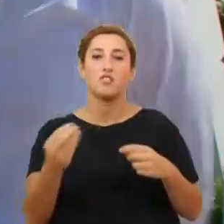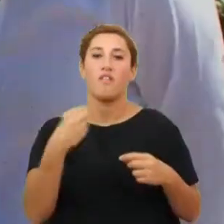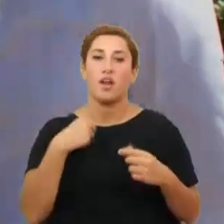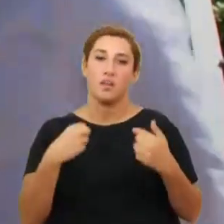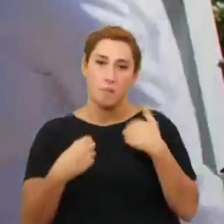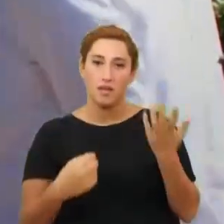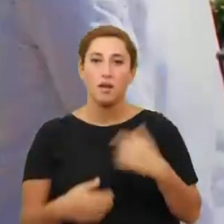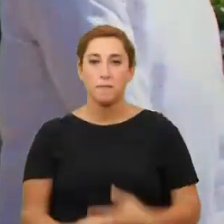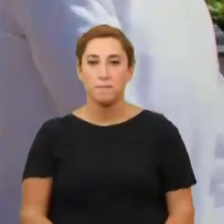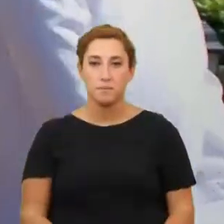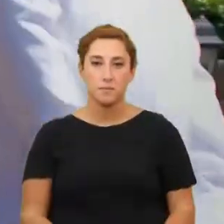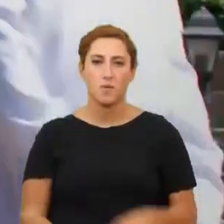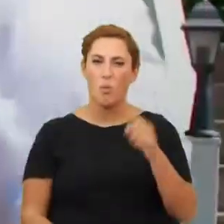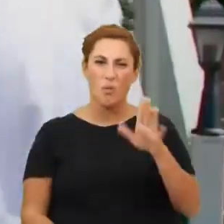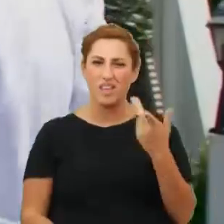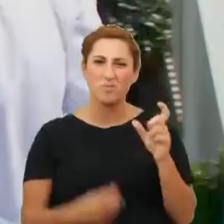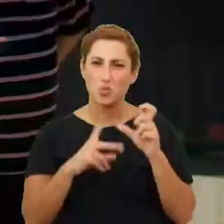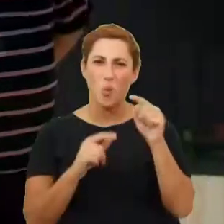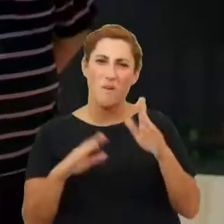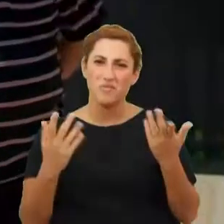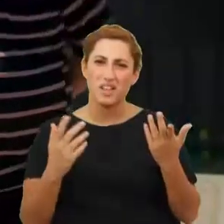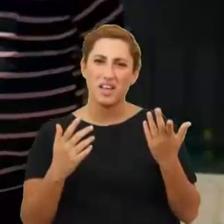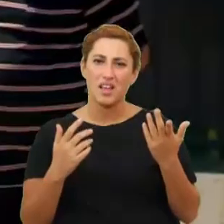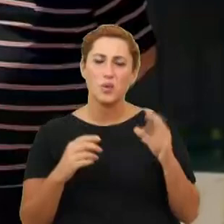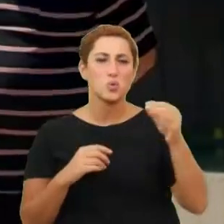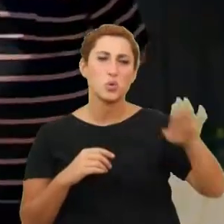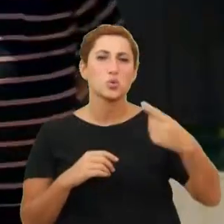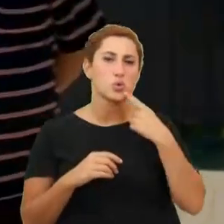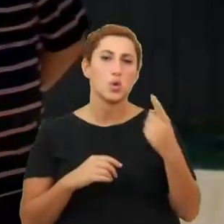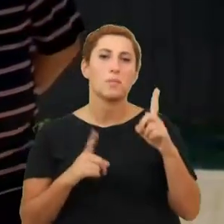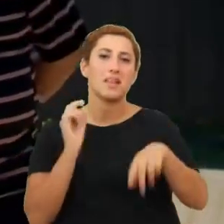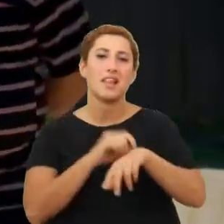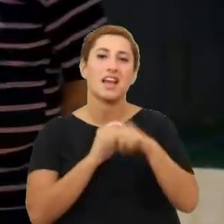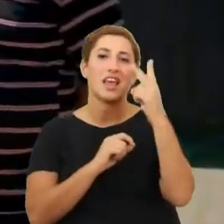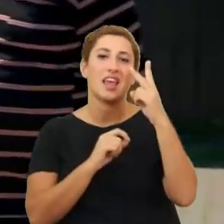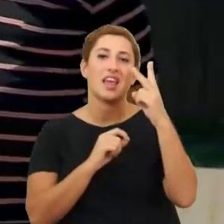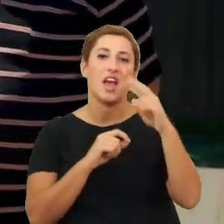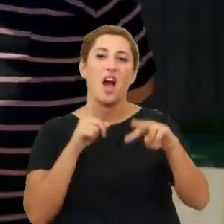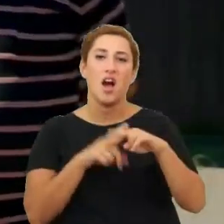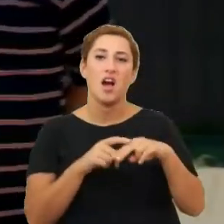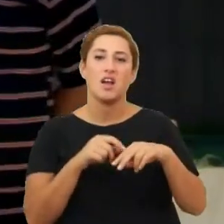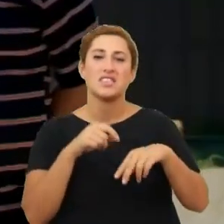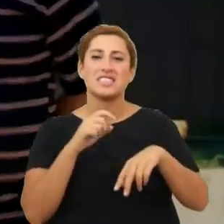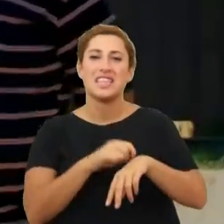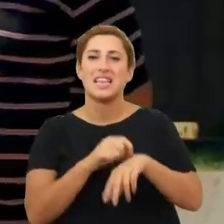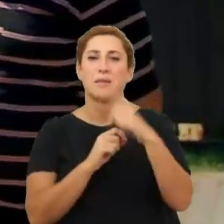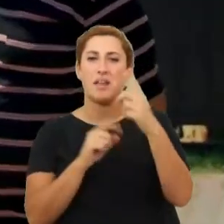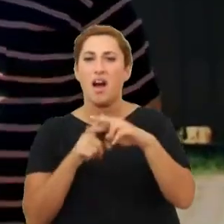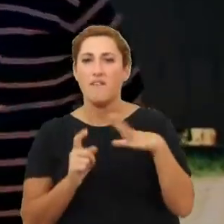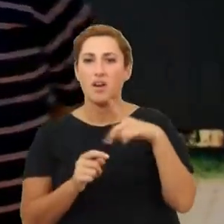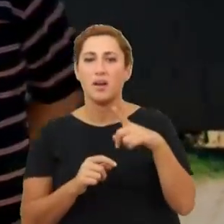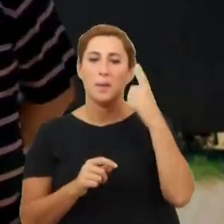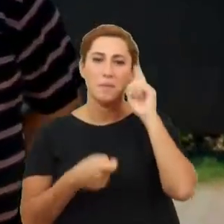bana bu arada. O neymiş Şükrü ya? O ne ya? Cinyer söyledi. Dakikada iki A var, saniyede bir A var ya.